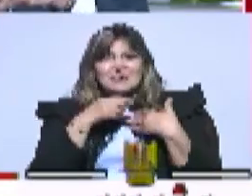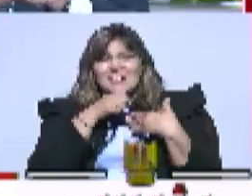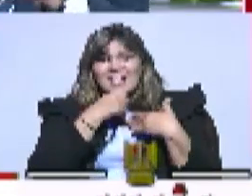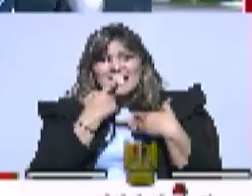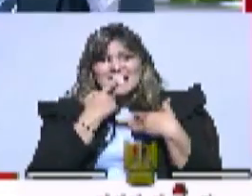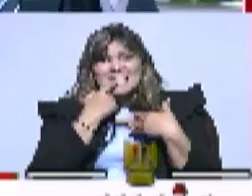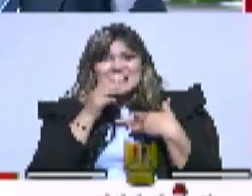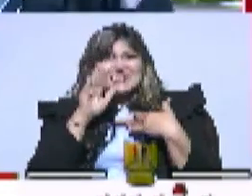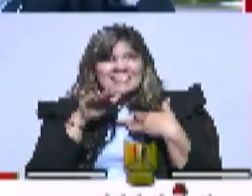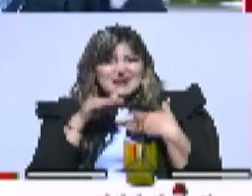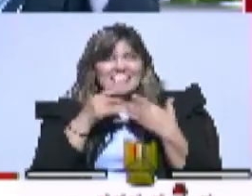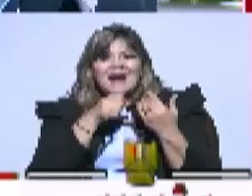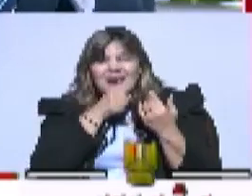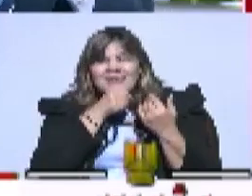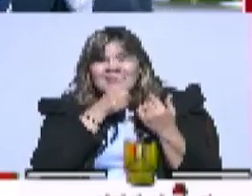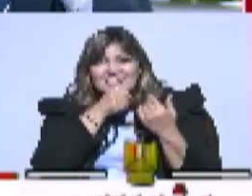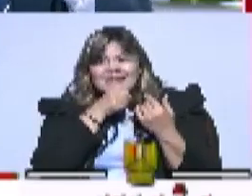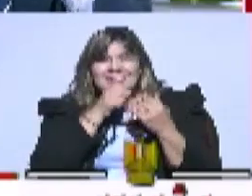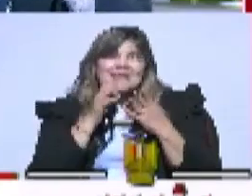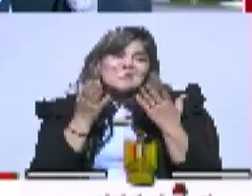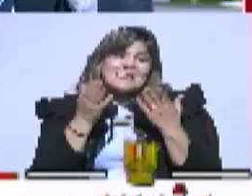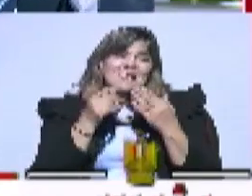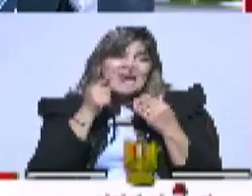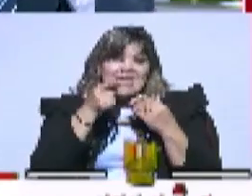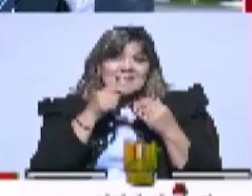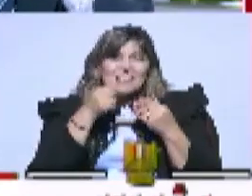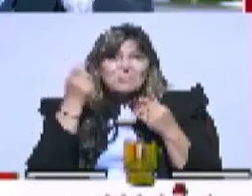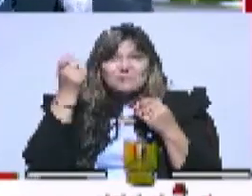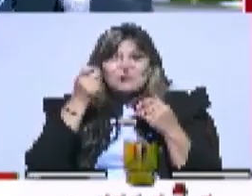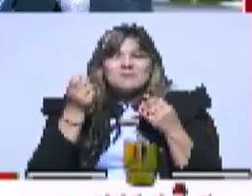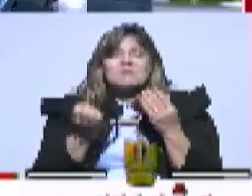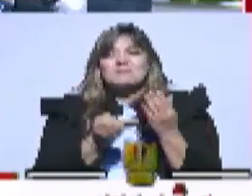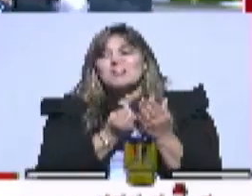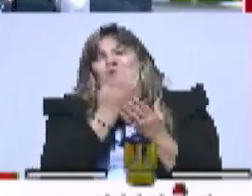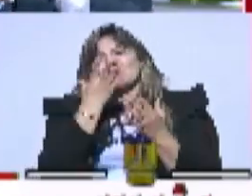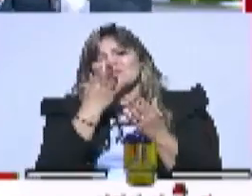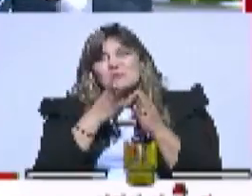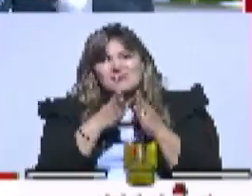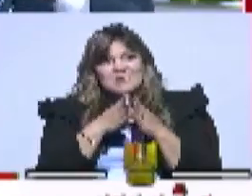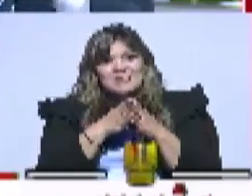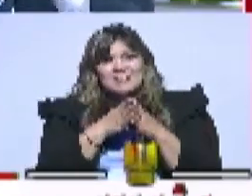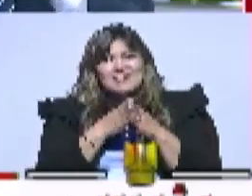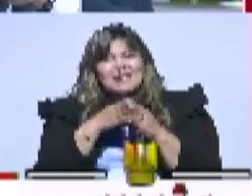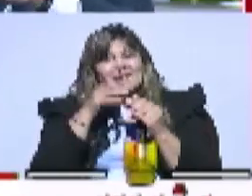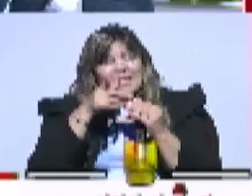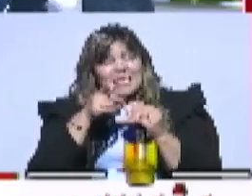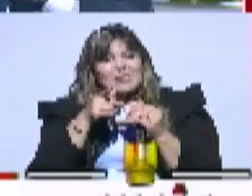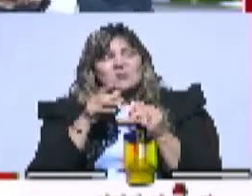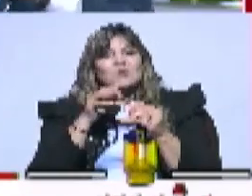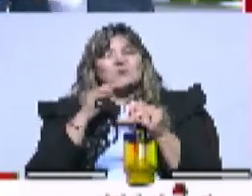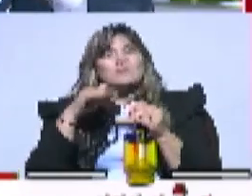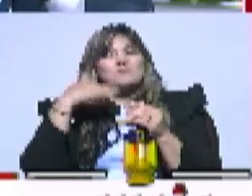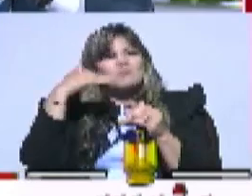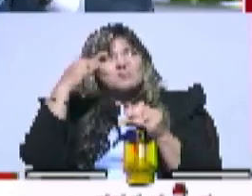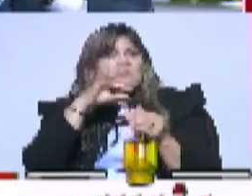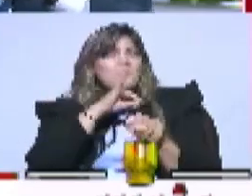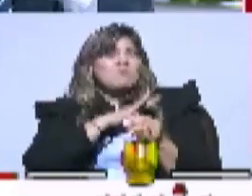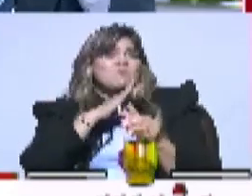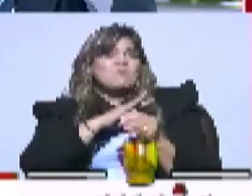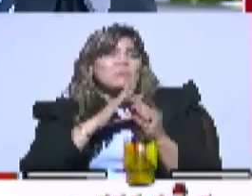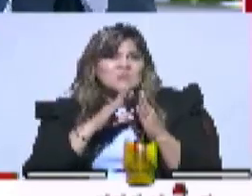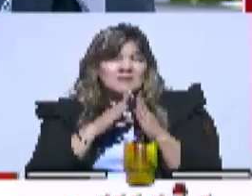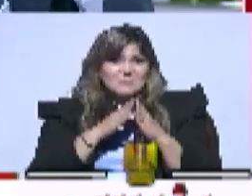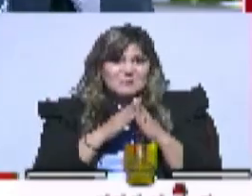خلاص الشمس بتغرب، لكن انتوا الشمس بتشرق، وبالتالي انتوا اصحاب المصلحة